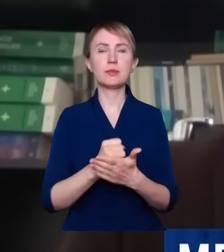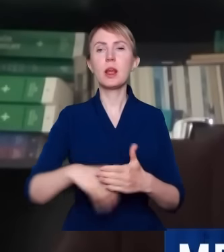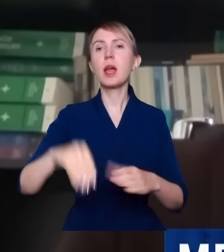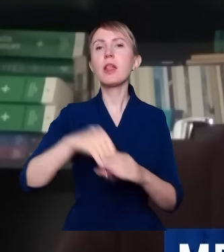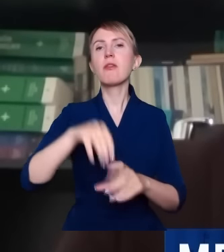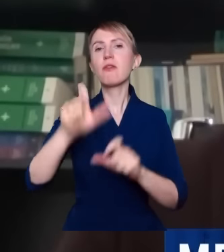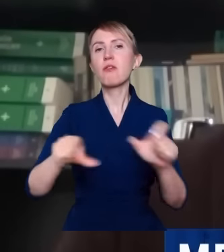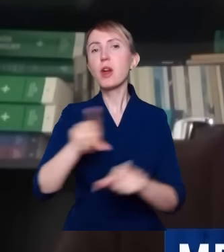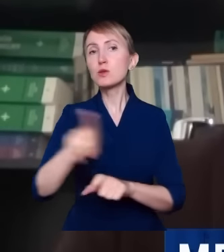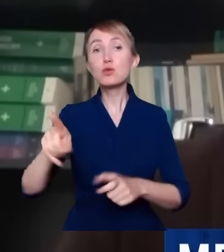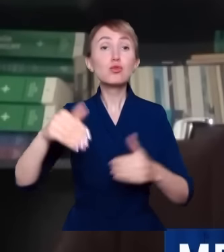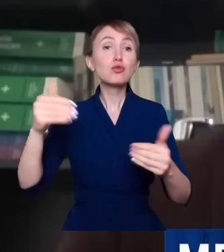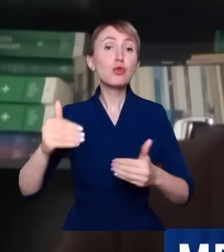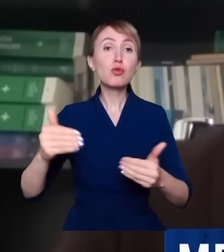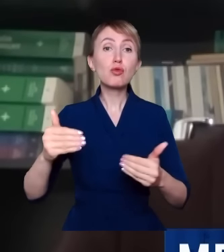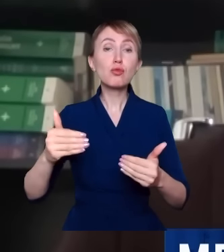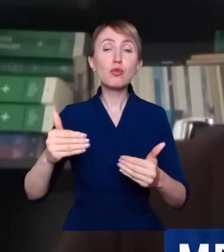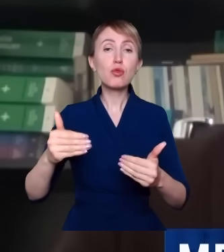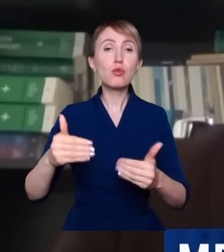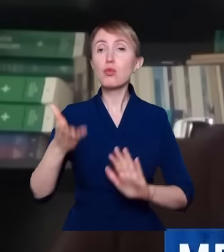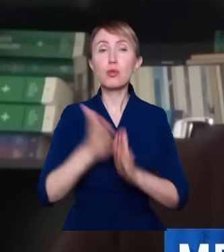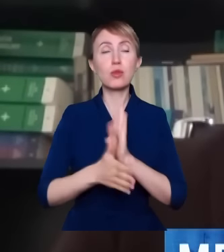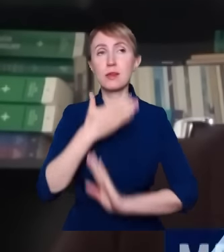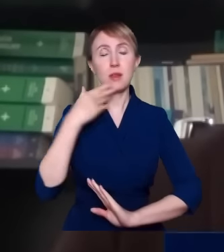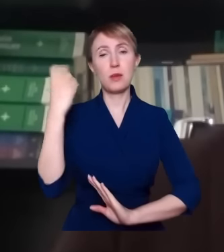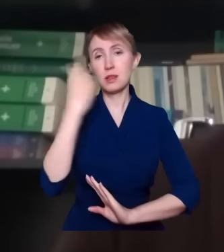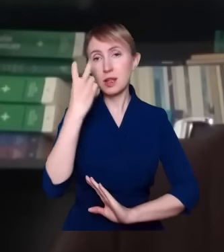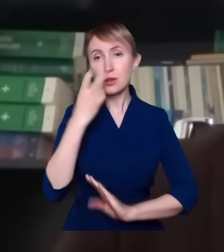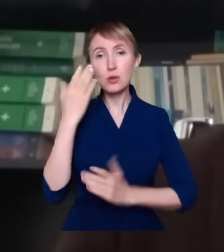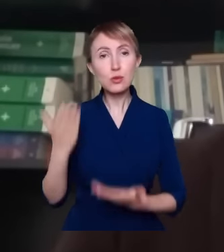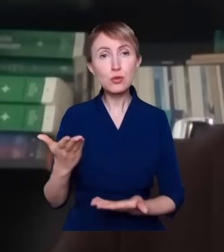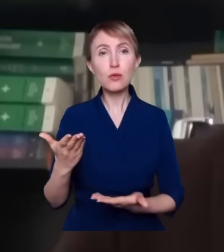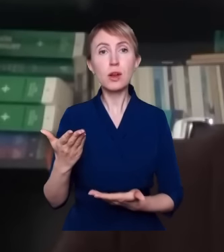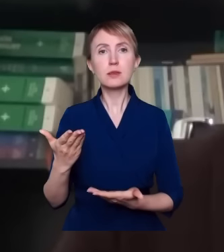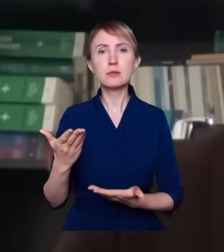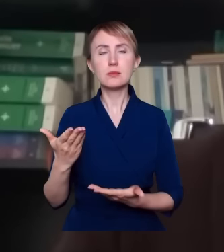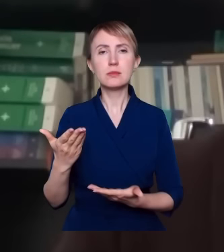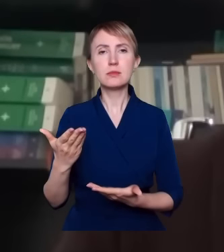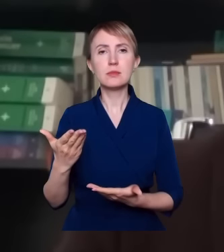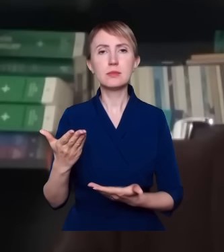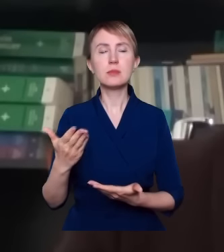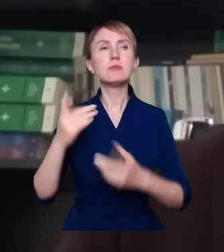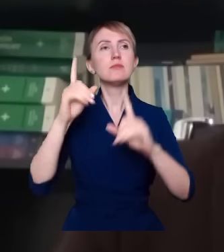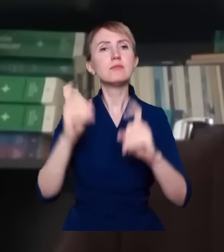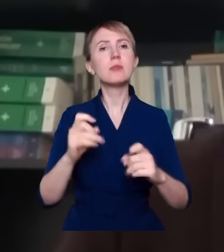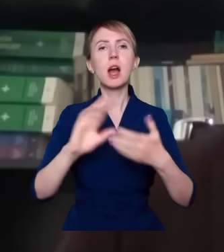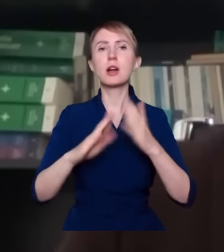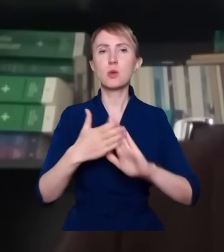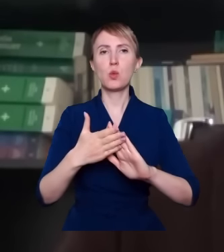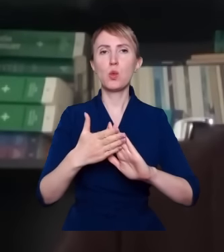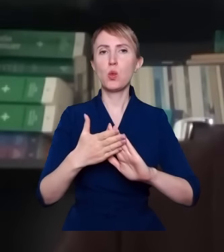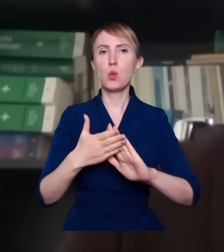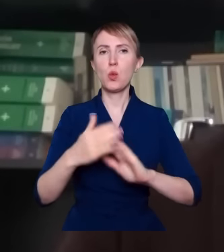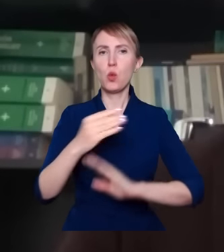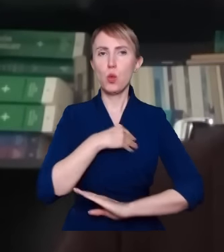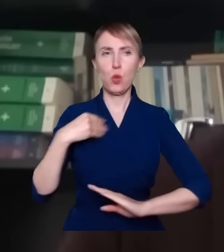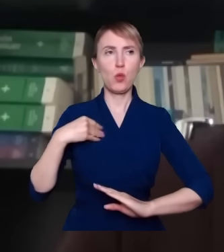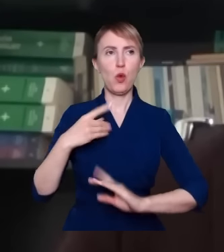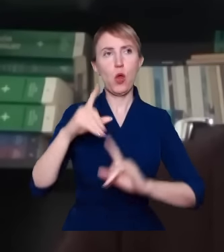mogą zwyczajnie nie być zainteresowani wejściem na rynek w Polsce w związku